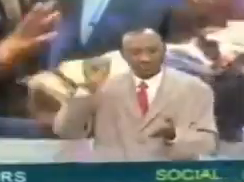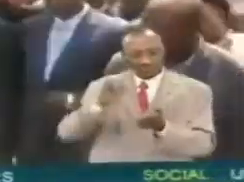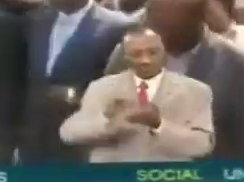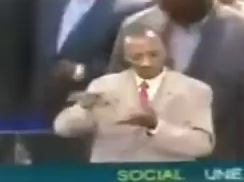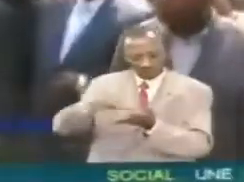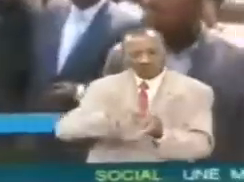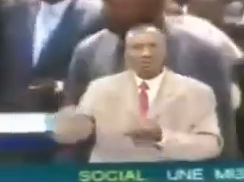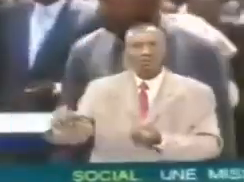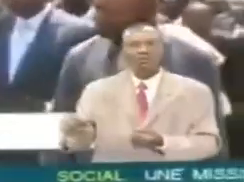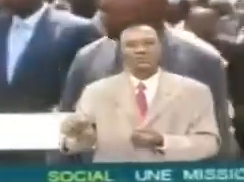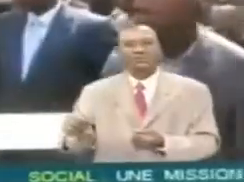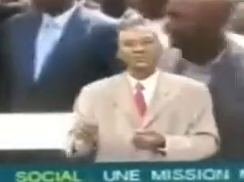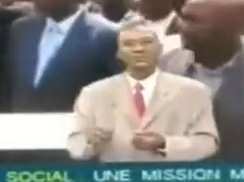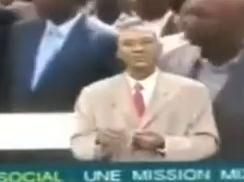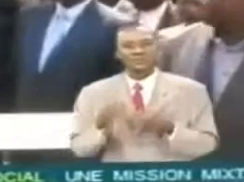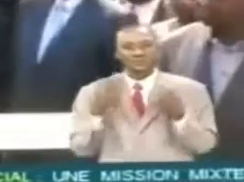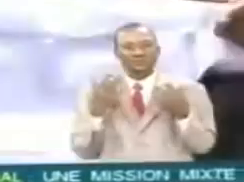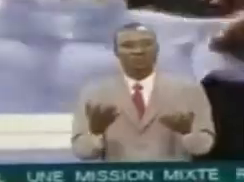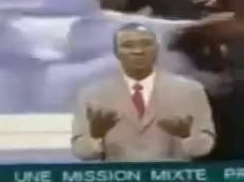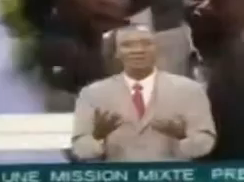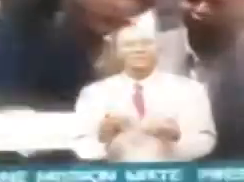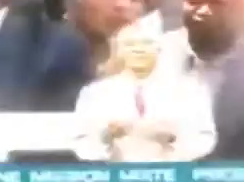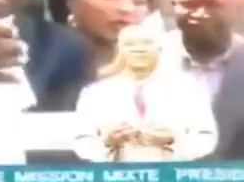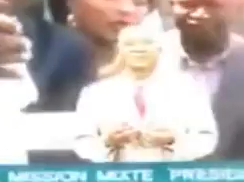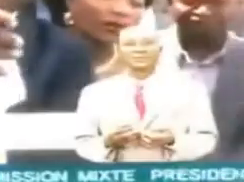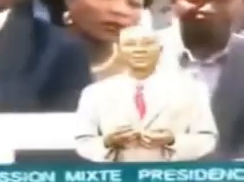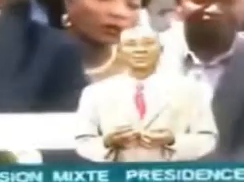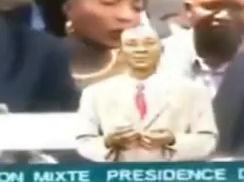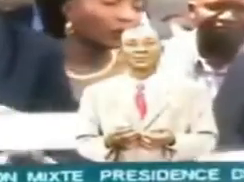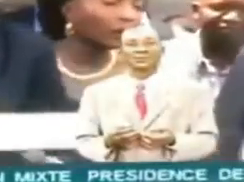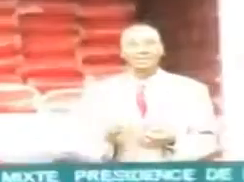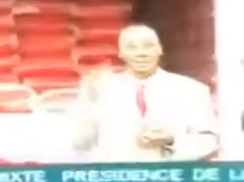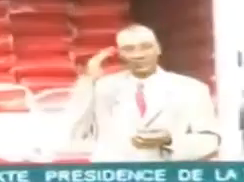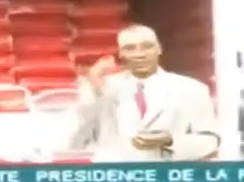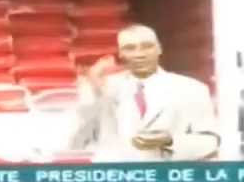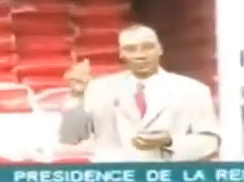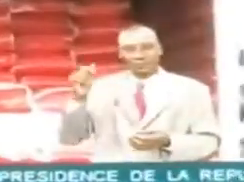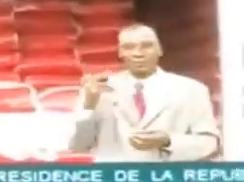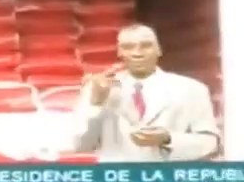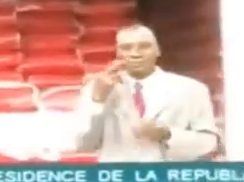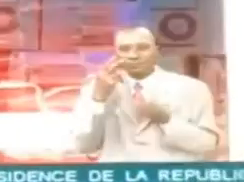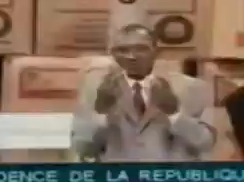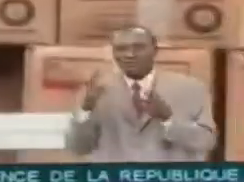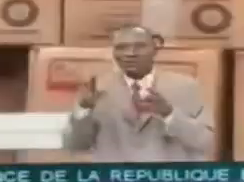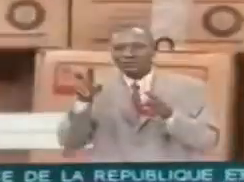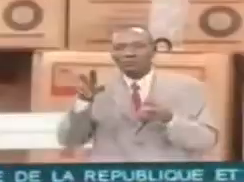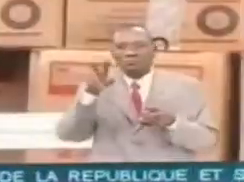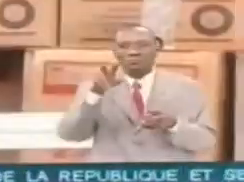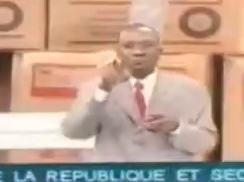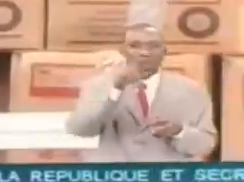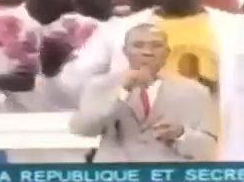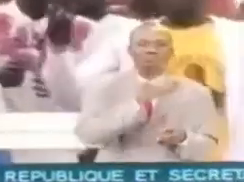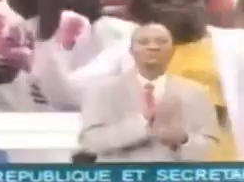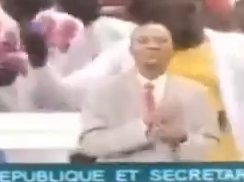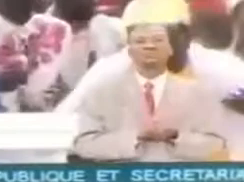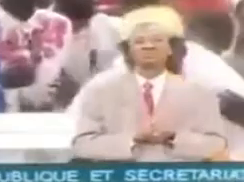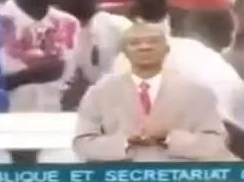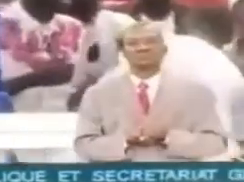par l'inspection du contenu de chaque camion avec la délégation gouvernementale que la cérémonie s'est clôturée.